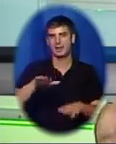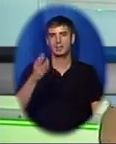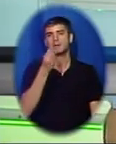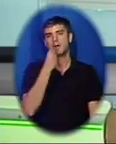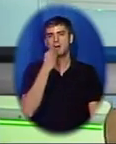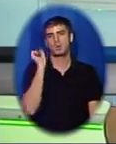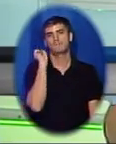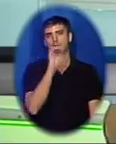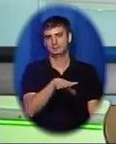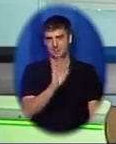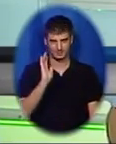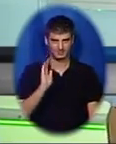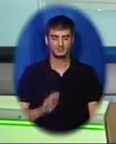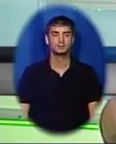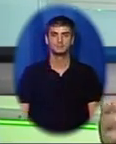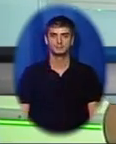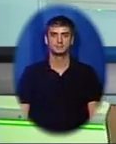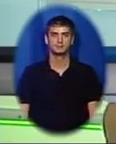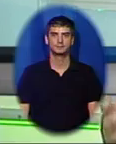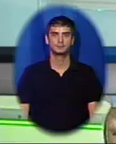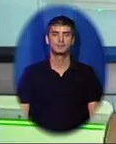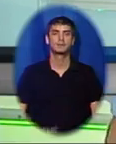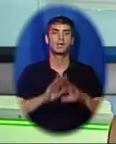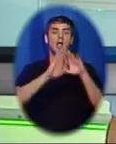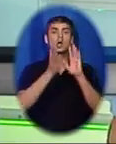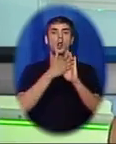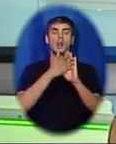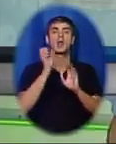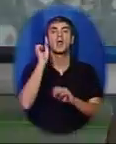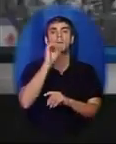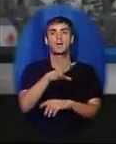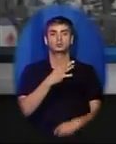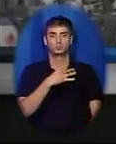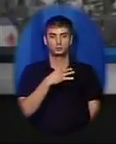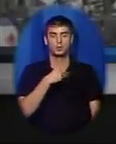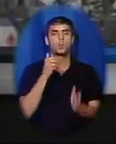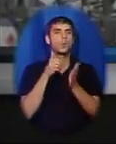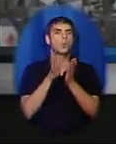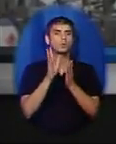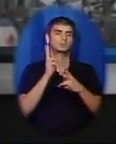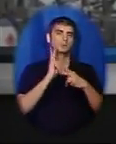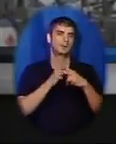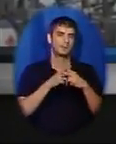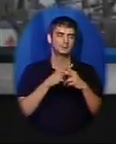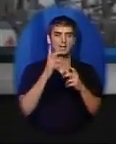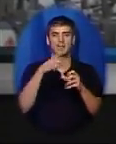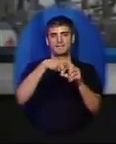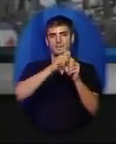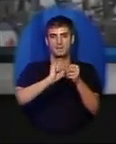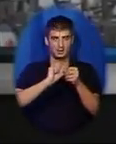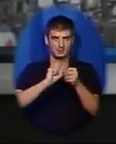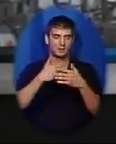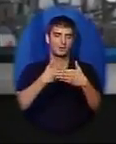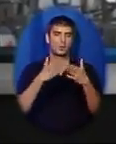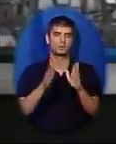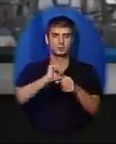שהילד אכל ולא גמר וזורקים לפח. בעצם כל הפח ההשפעה שלנו, למעט האלומיניום והפחיות